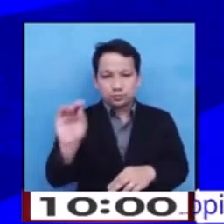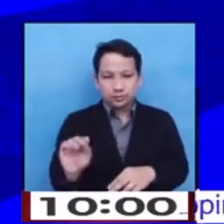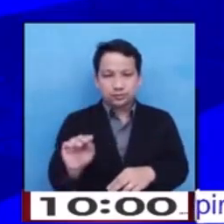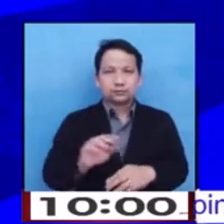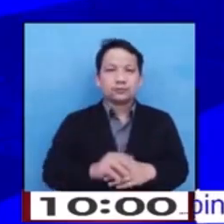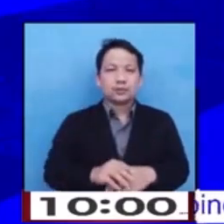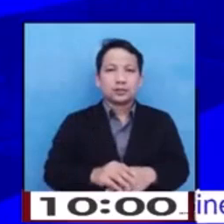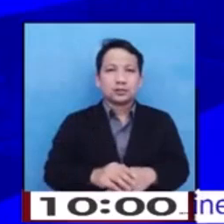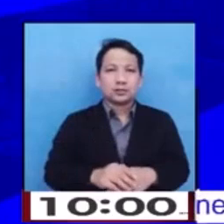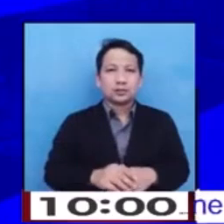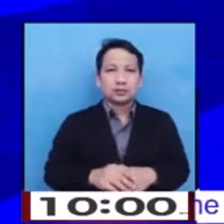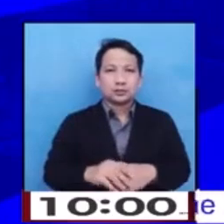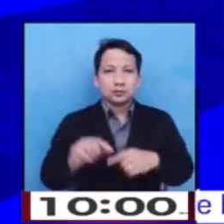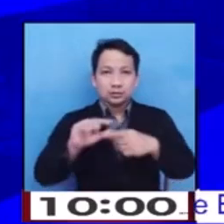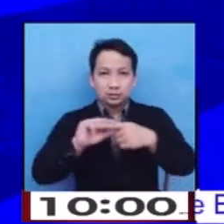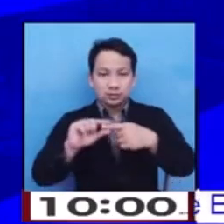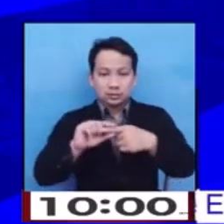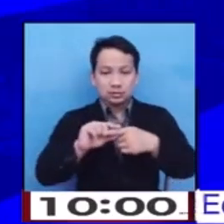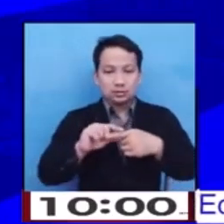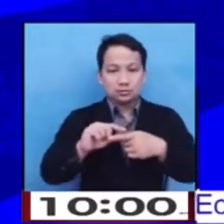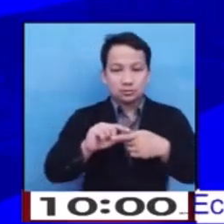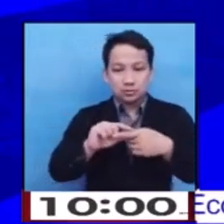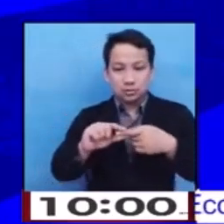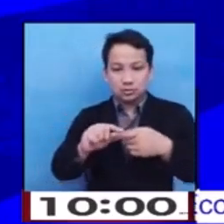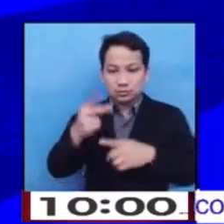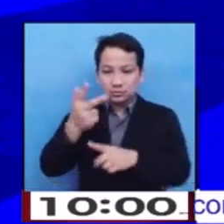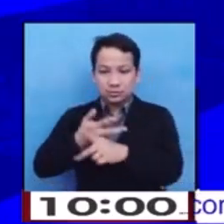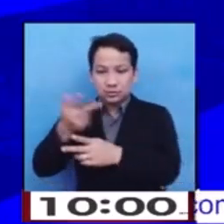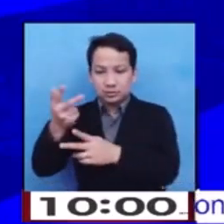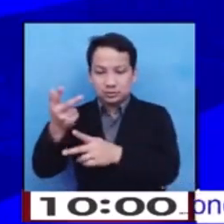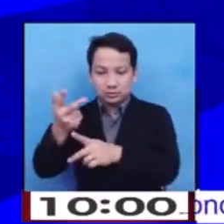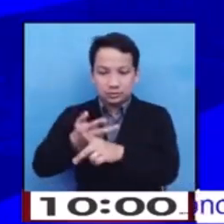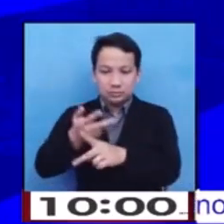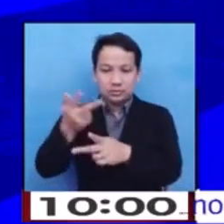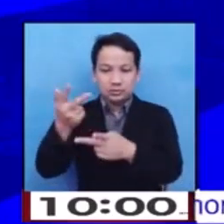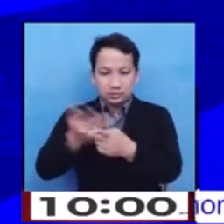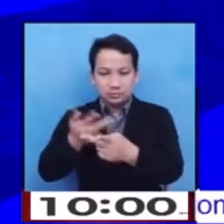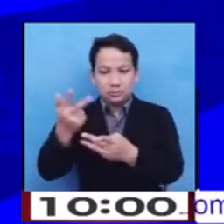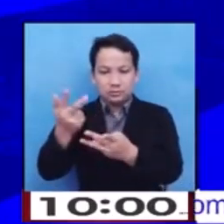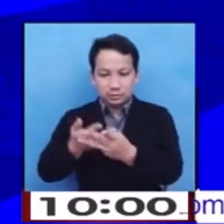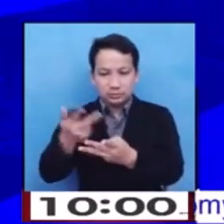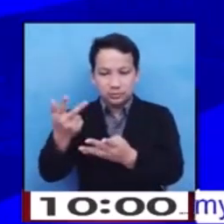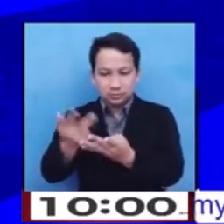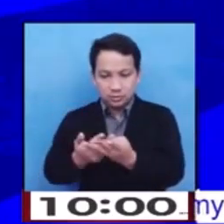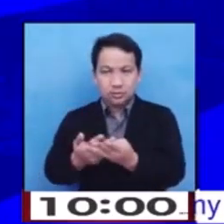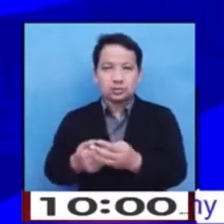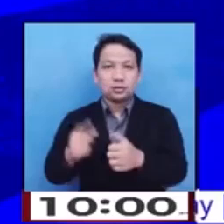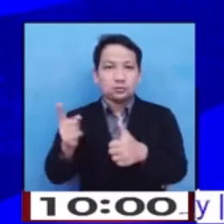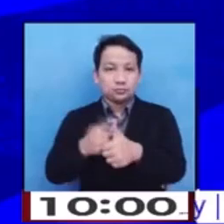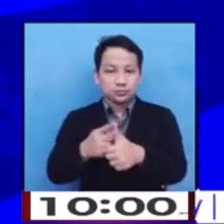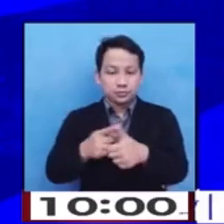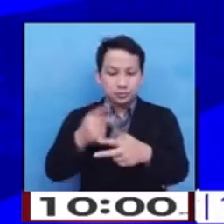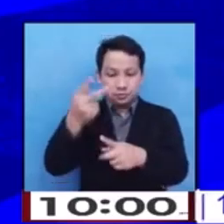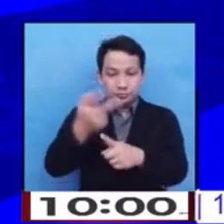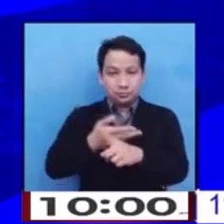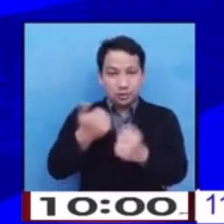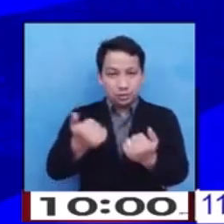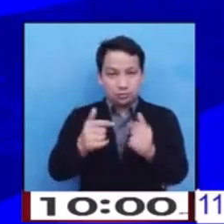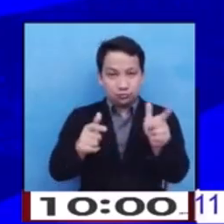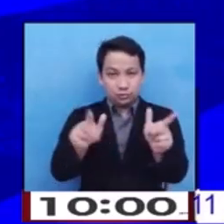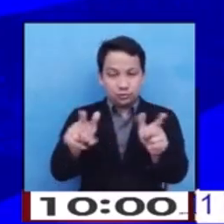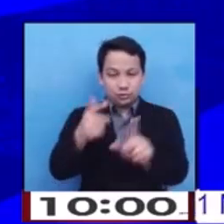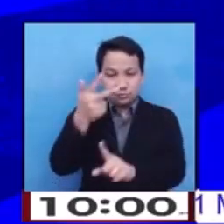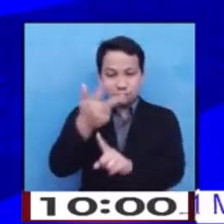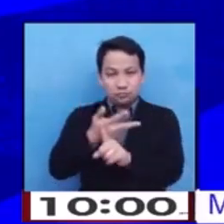sa quarter-on-quarter basis. Sa unang quarter ng taong 2023, ang per capita GDP ay tumaas